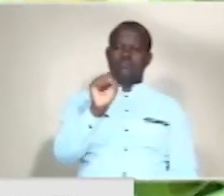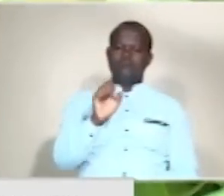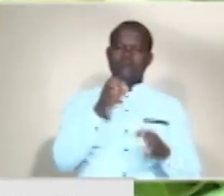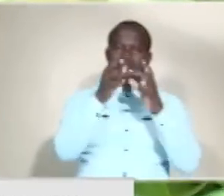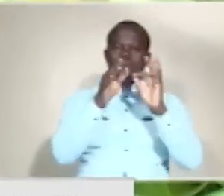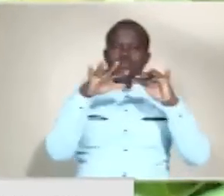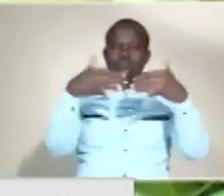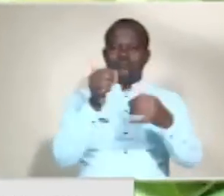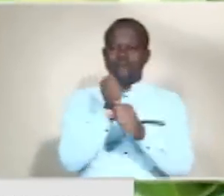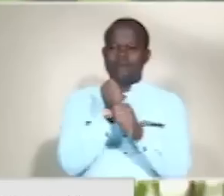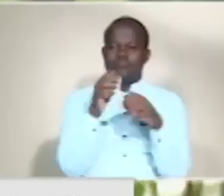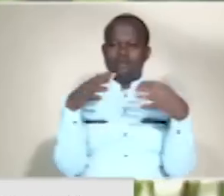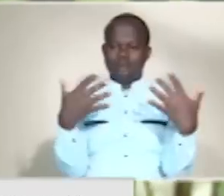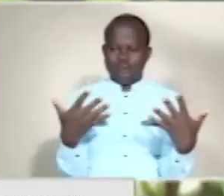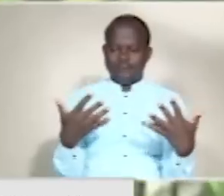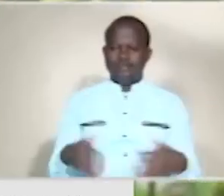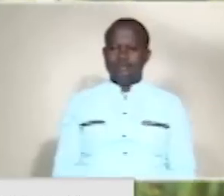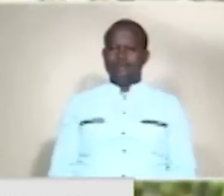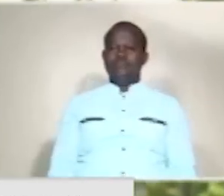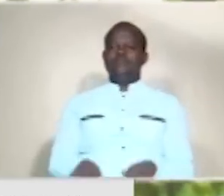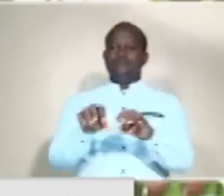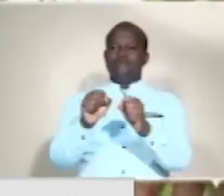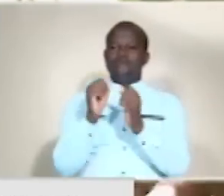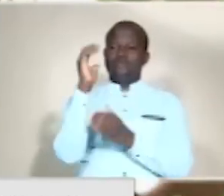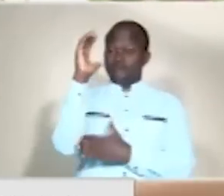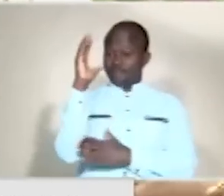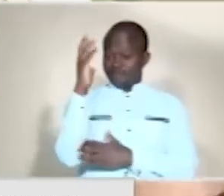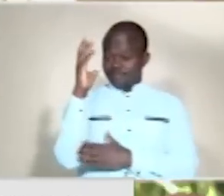arasobanura uko bikorwa ufata igiti